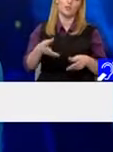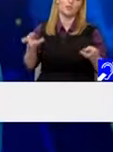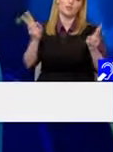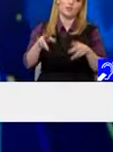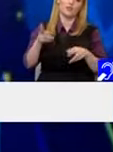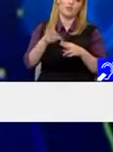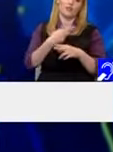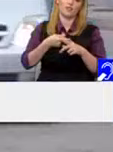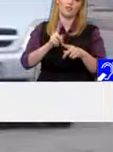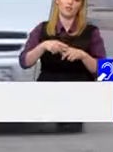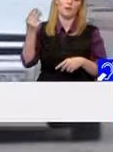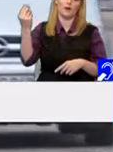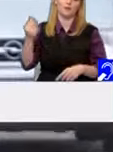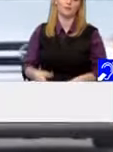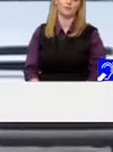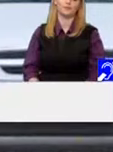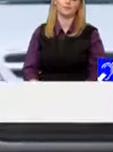rămâne fără ei.